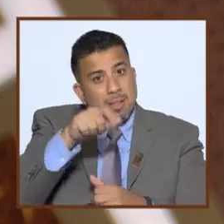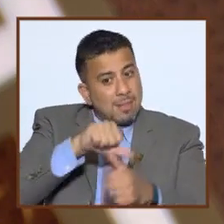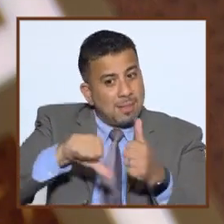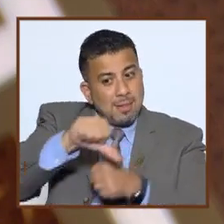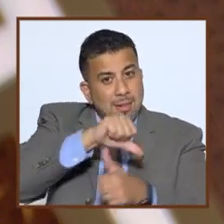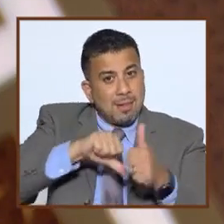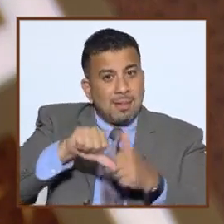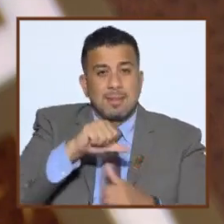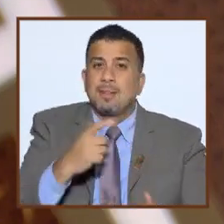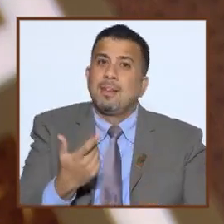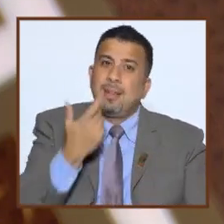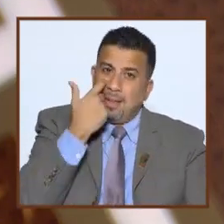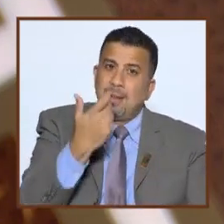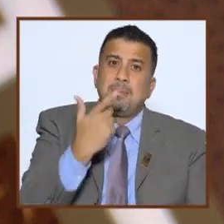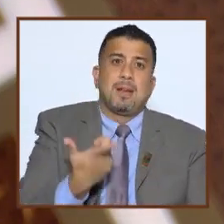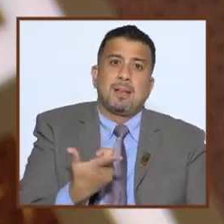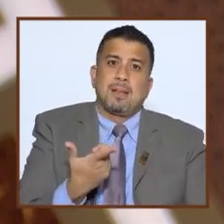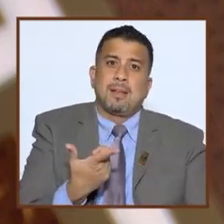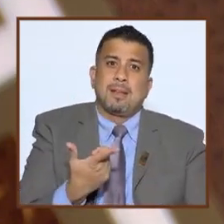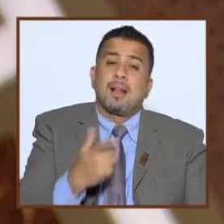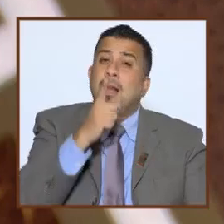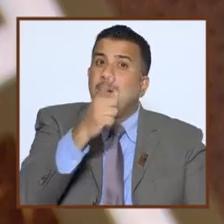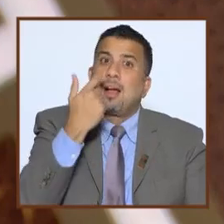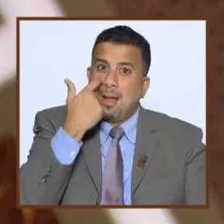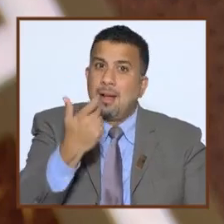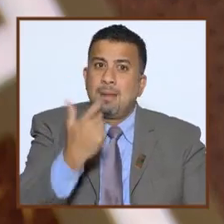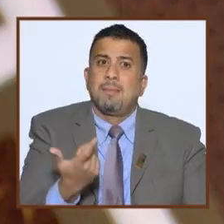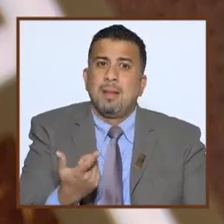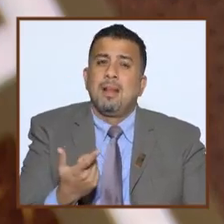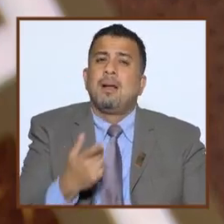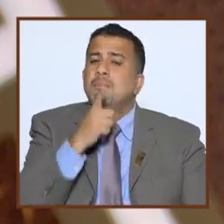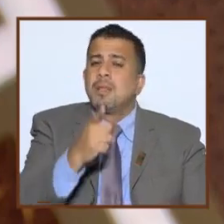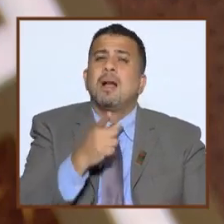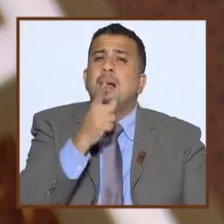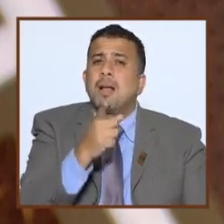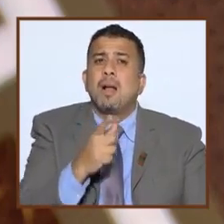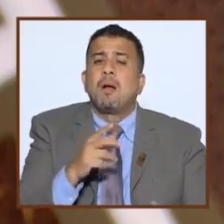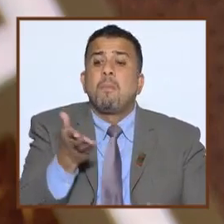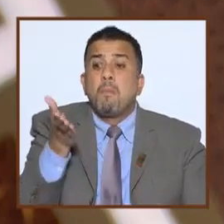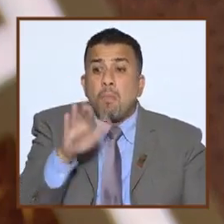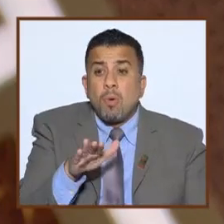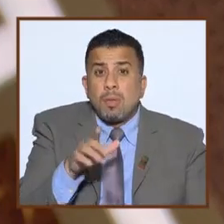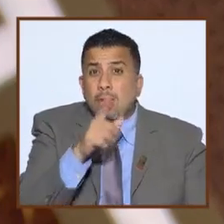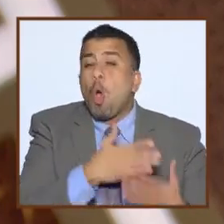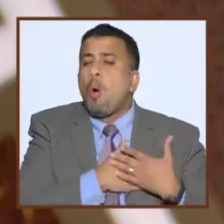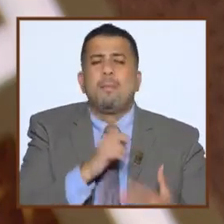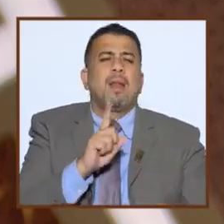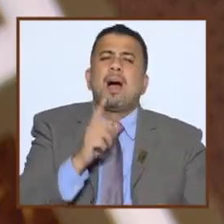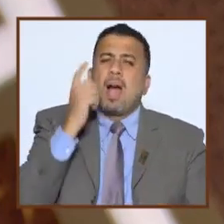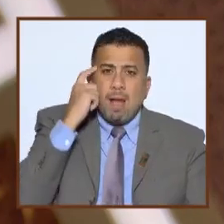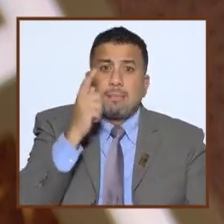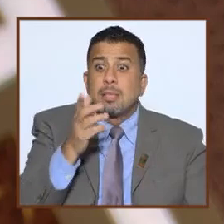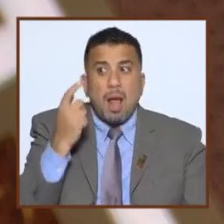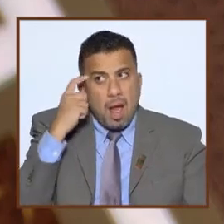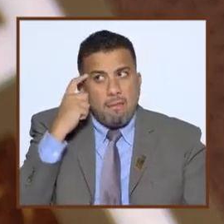الموت يضيق الصدر لا مو صحيح صحيح الواحد ما يحب الموت لكن الموت يخليك تستقيم على الصراط